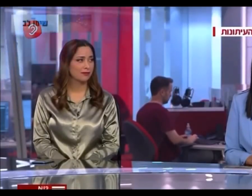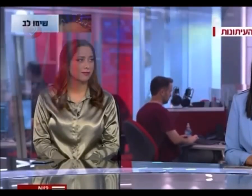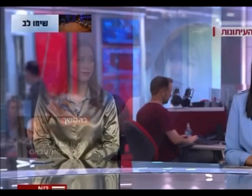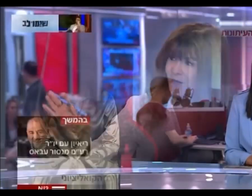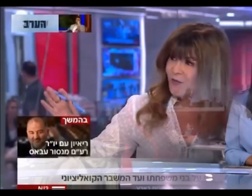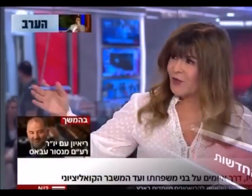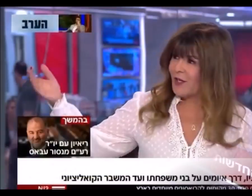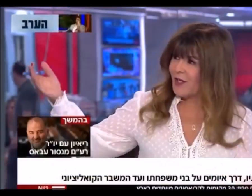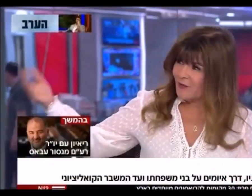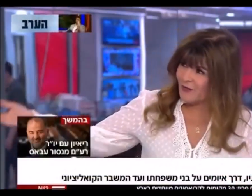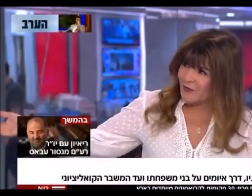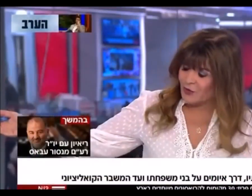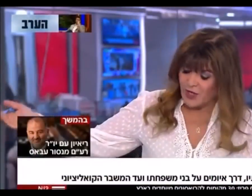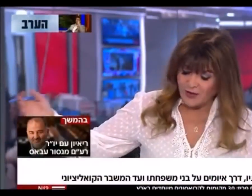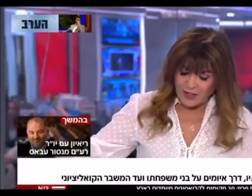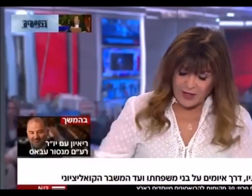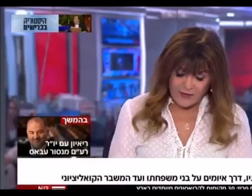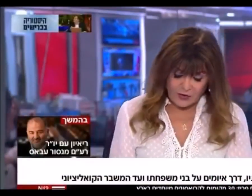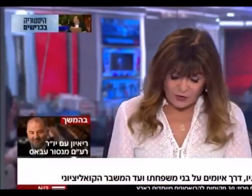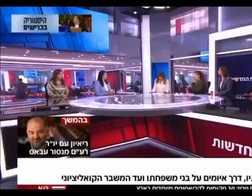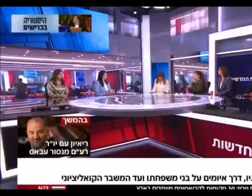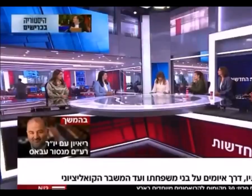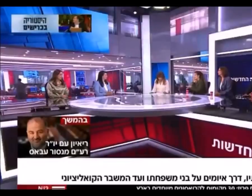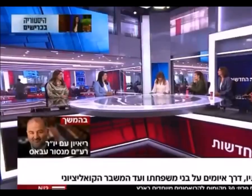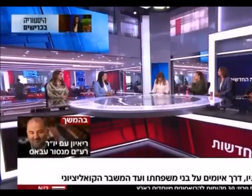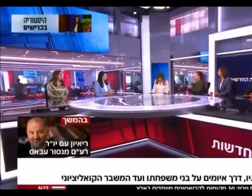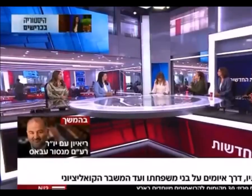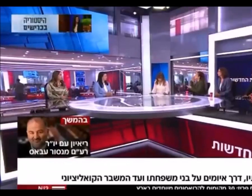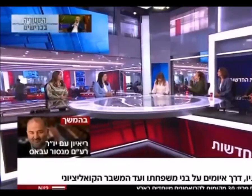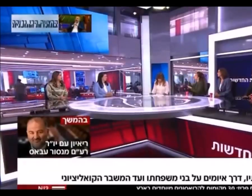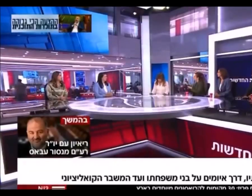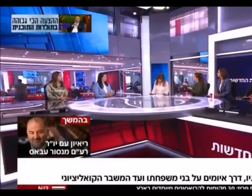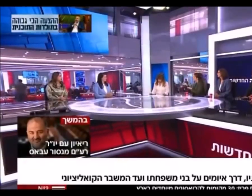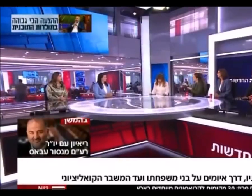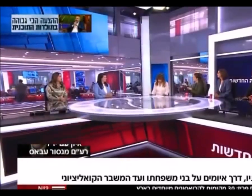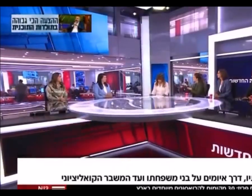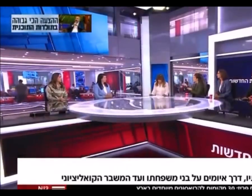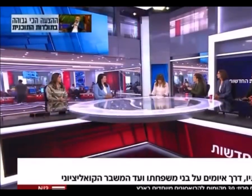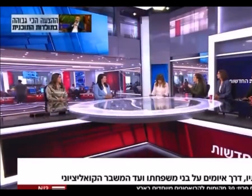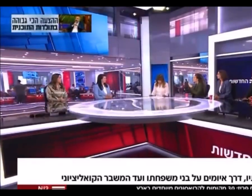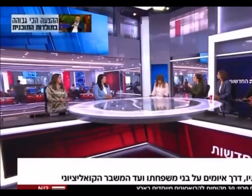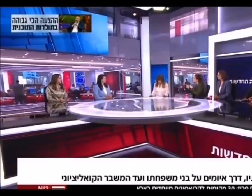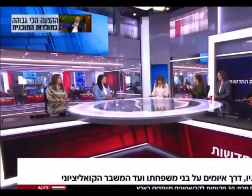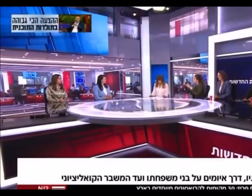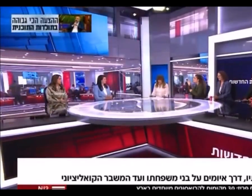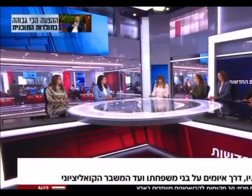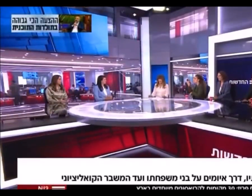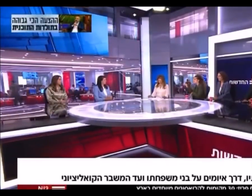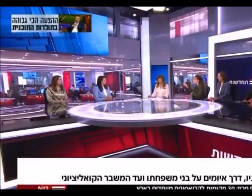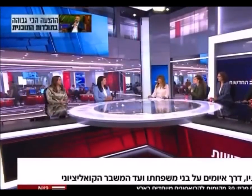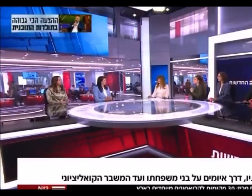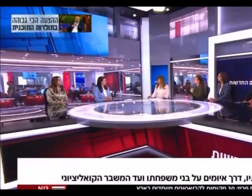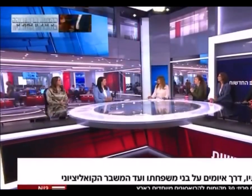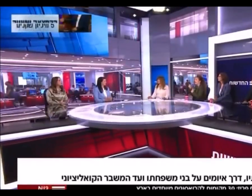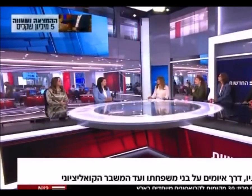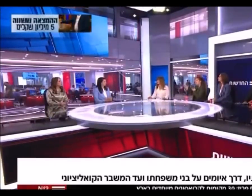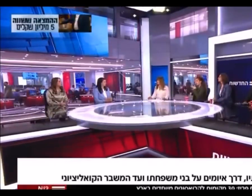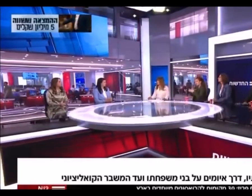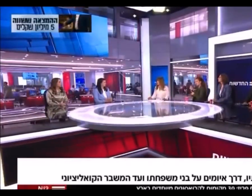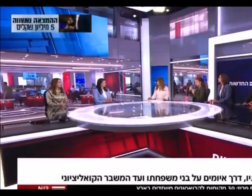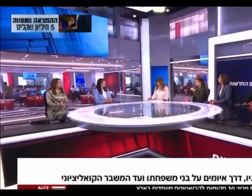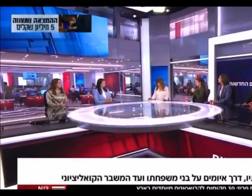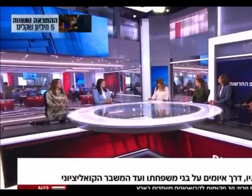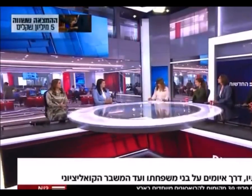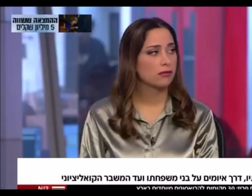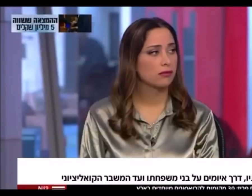גולן. שלום לכולכם, גבירותיי. אני רוצה לשאול אותך, חברת הכנסת מאי גולן, להגיד בכנסת ליושב ראש